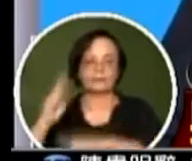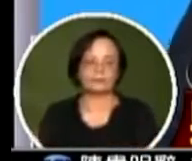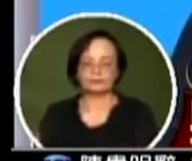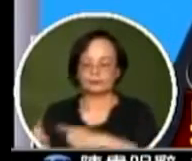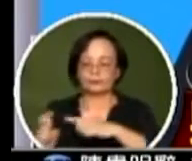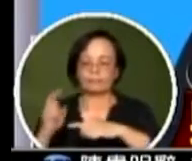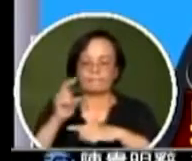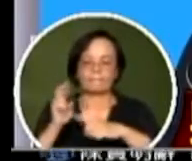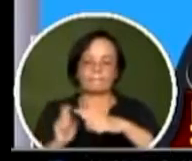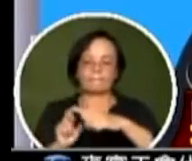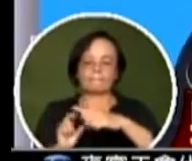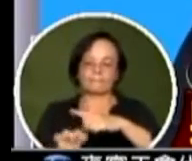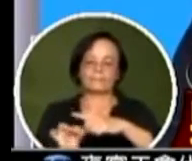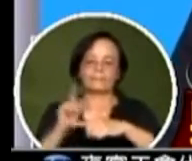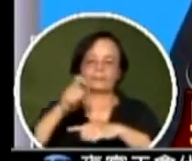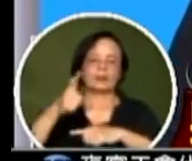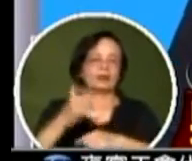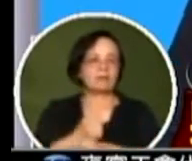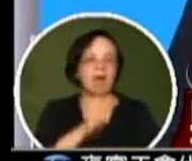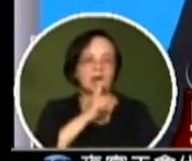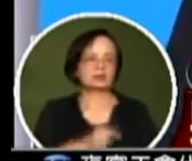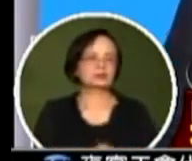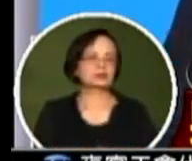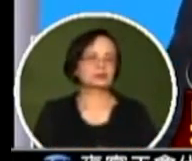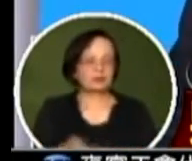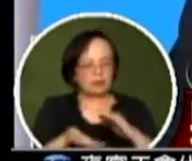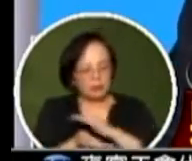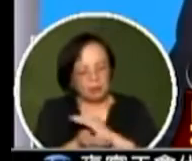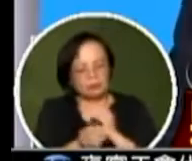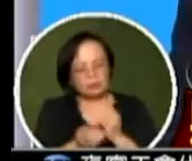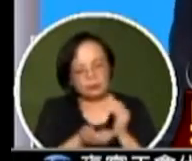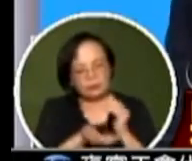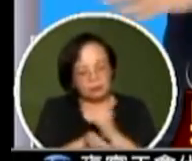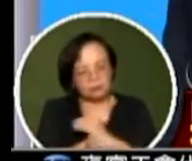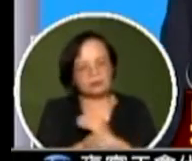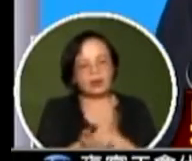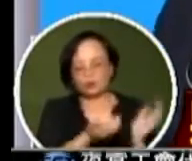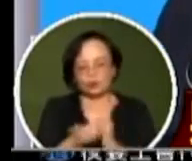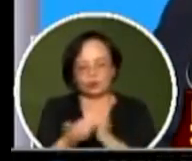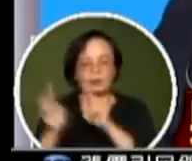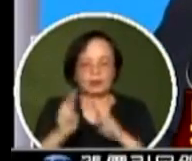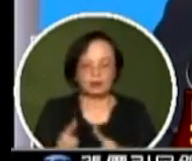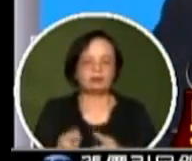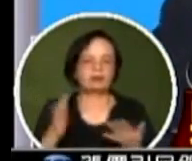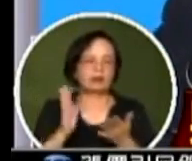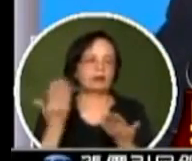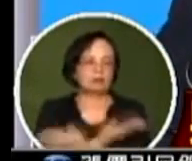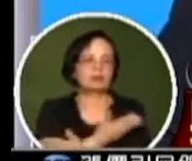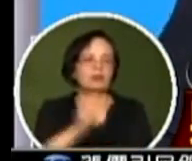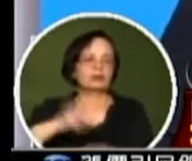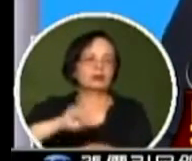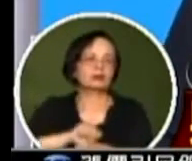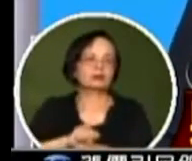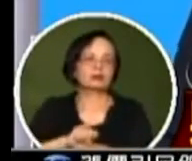年，而且马英九讲改变讲吼，迄、个八债容易对16%，甲变到200%，一年爱到1200亿，